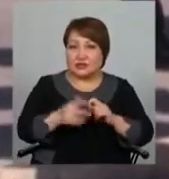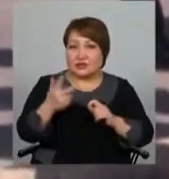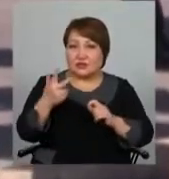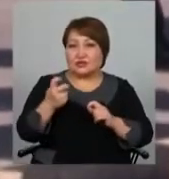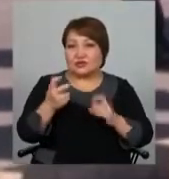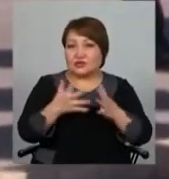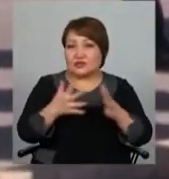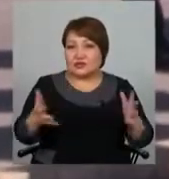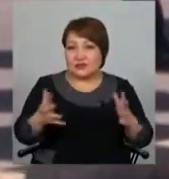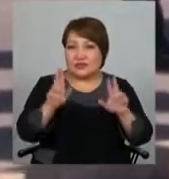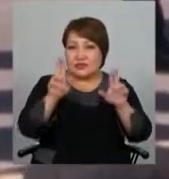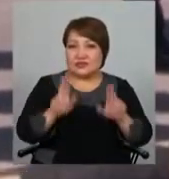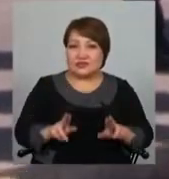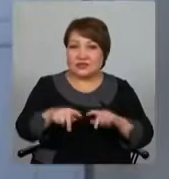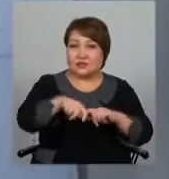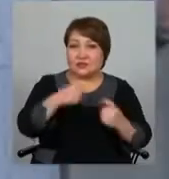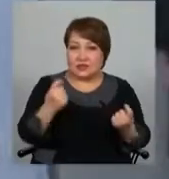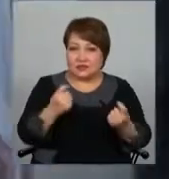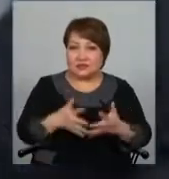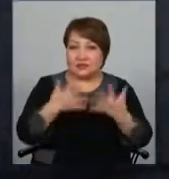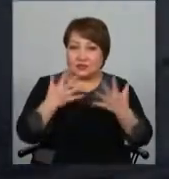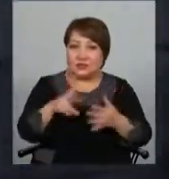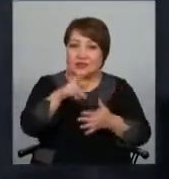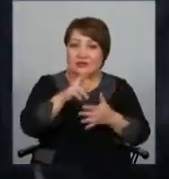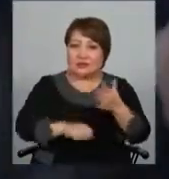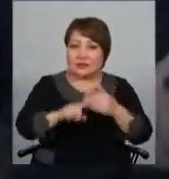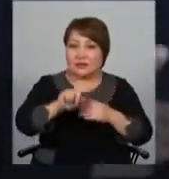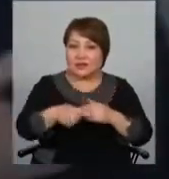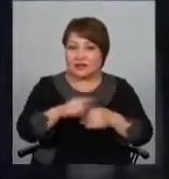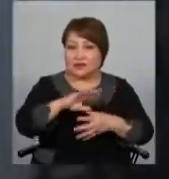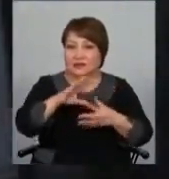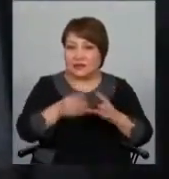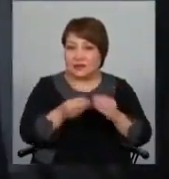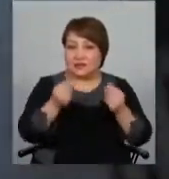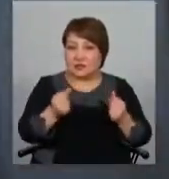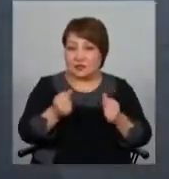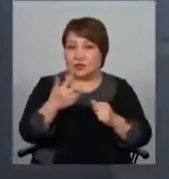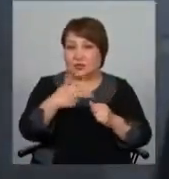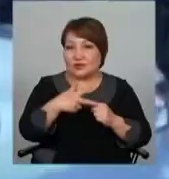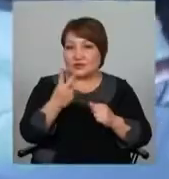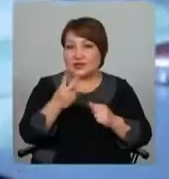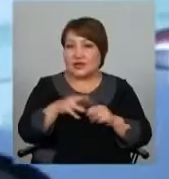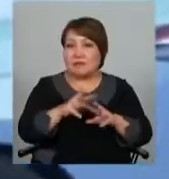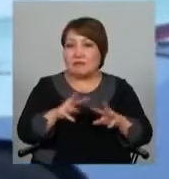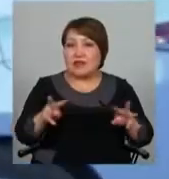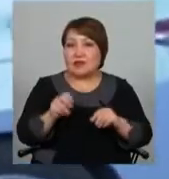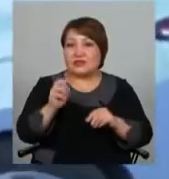бұзған анықталды. Оларға салынған айыппұлдың жалпы сомасы 32 миллион теңгеге